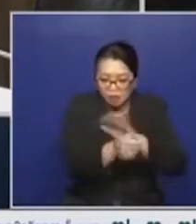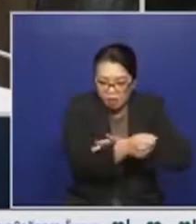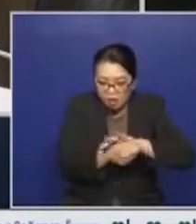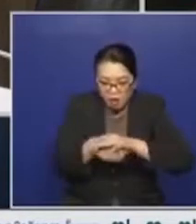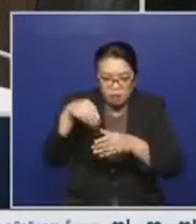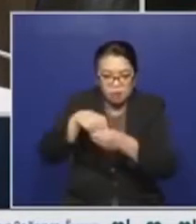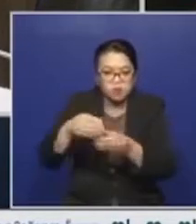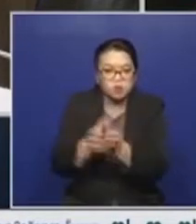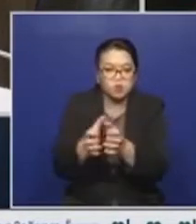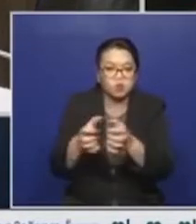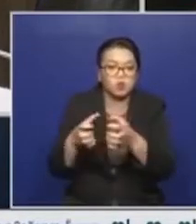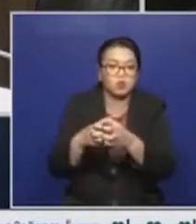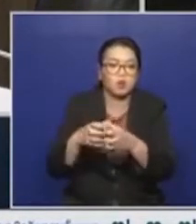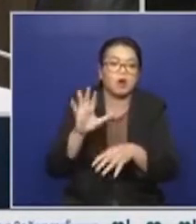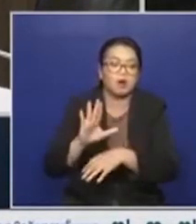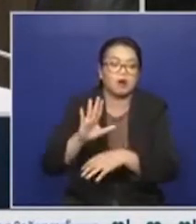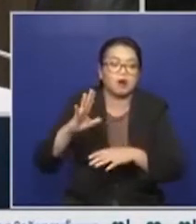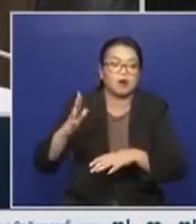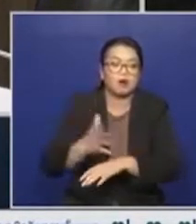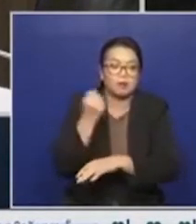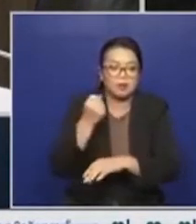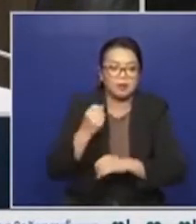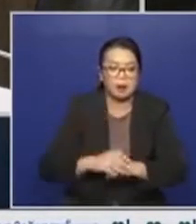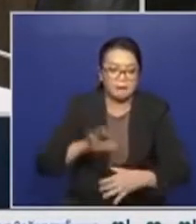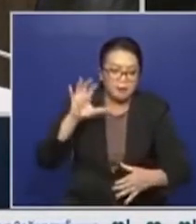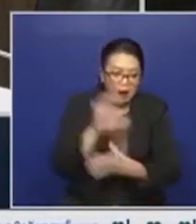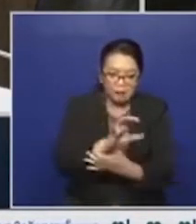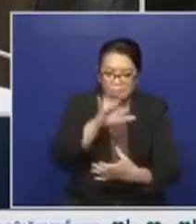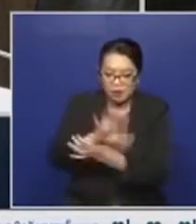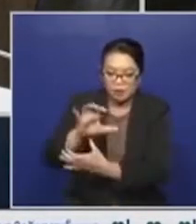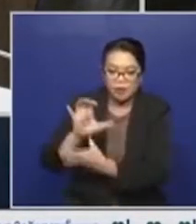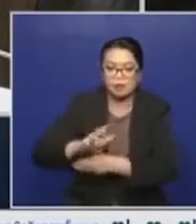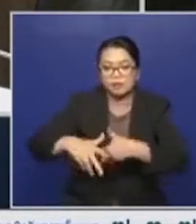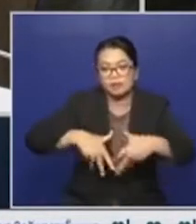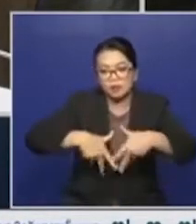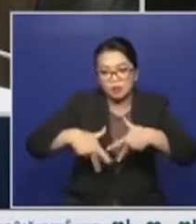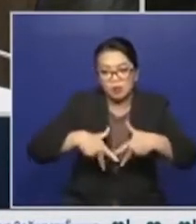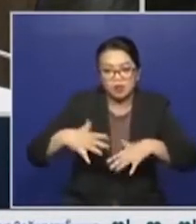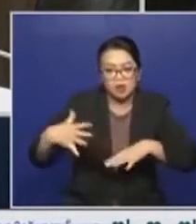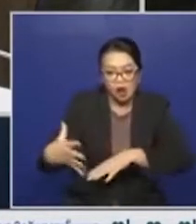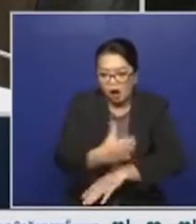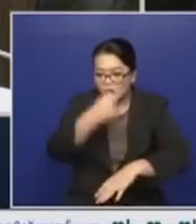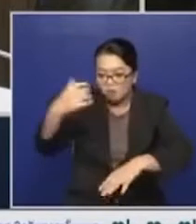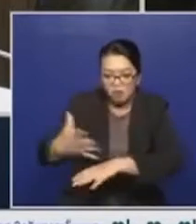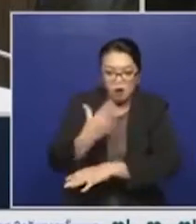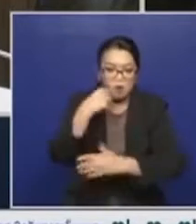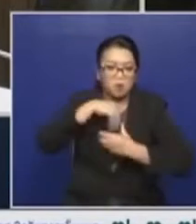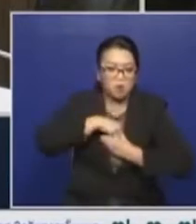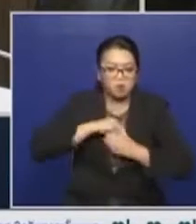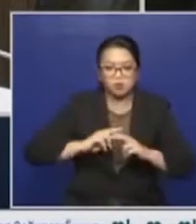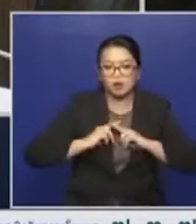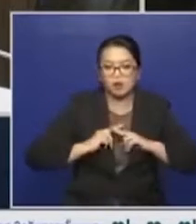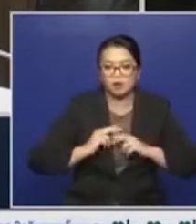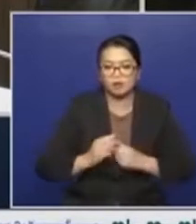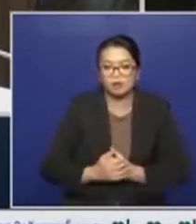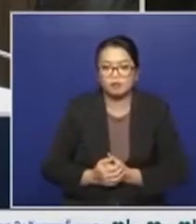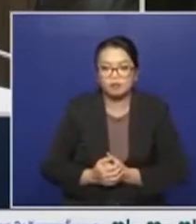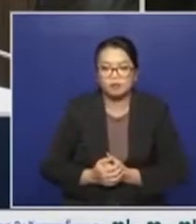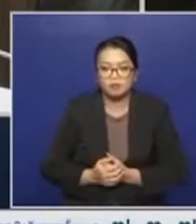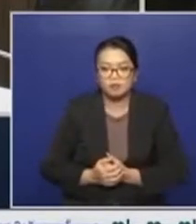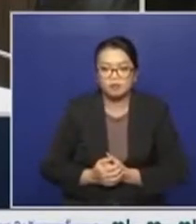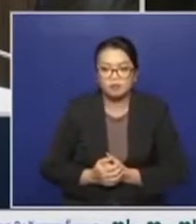ใช้อำนาจกดทับประชาชนที่อยู่เบื้องล่างและโกรธกอบโกยทรัพยากรของประเทศเอาไว้กับตัวเอง